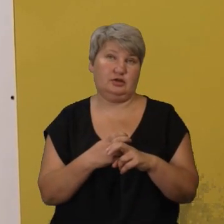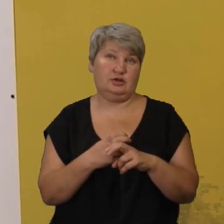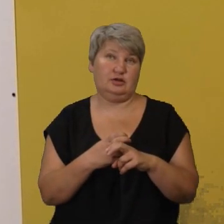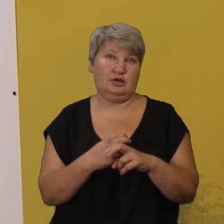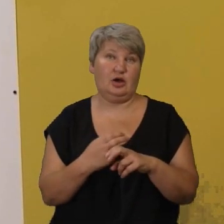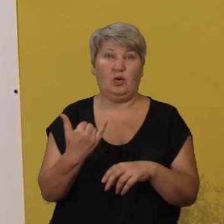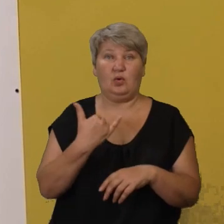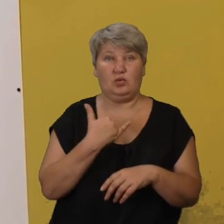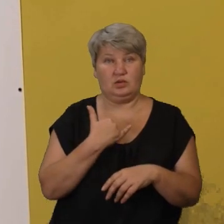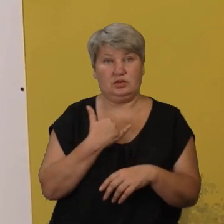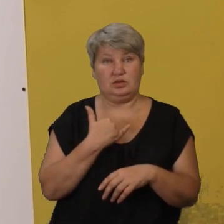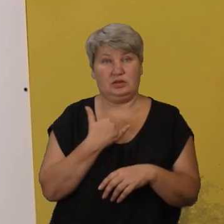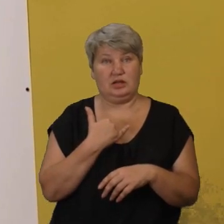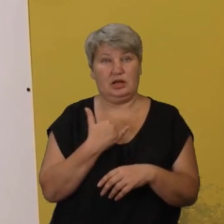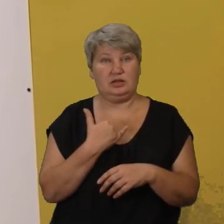А у нас є